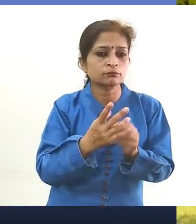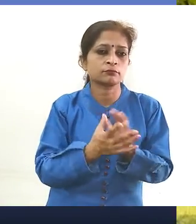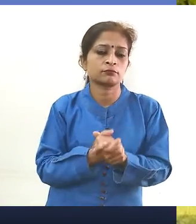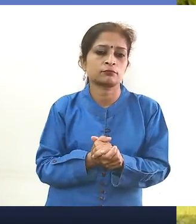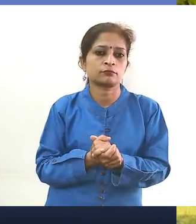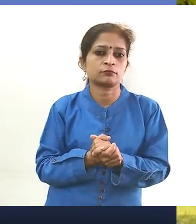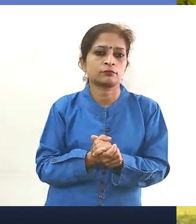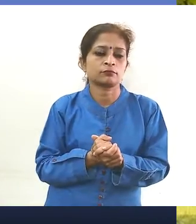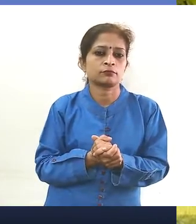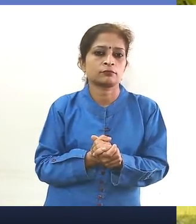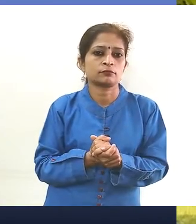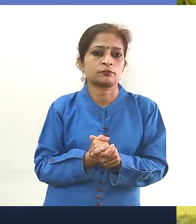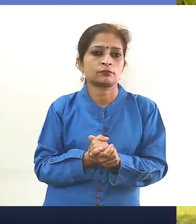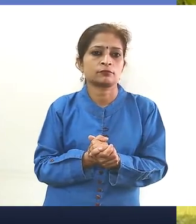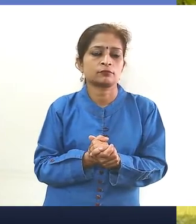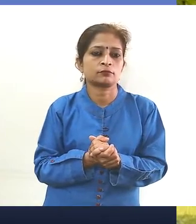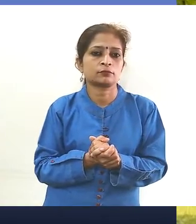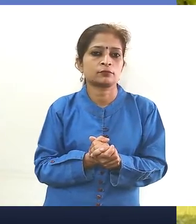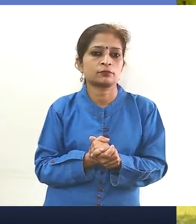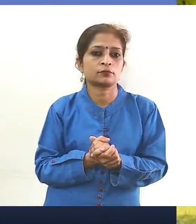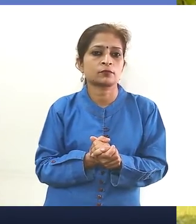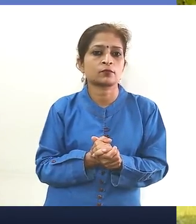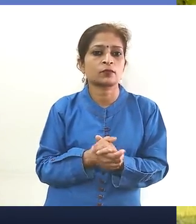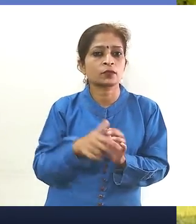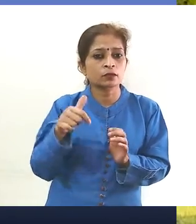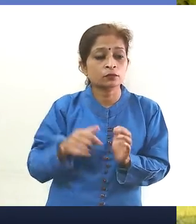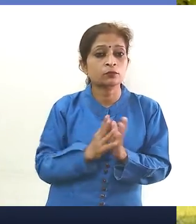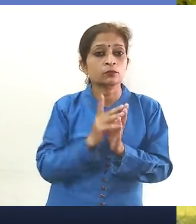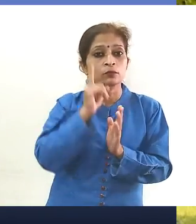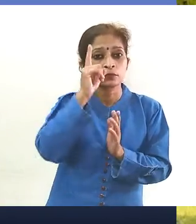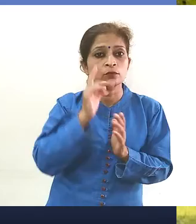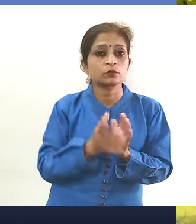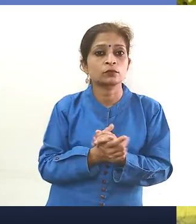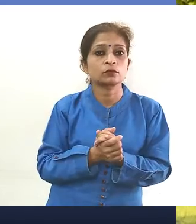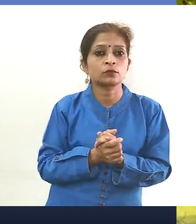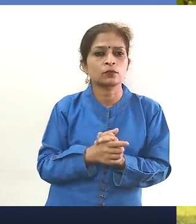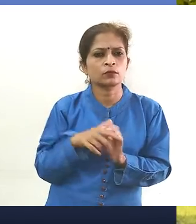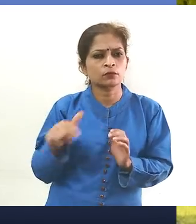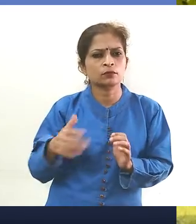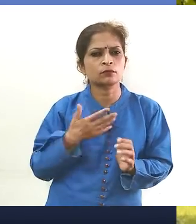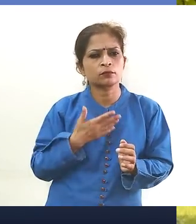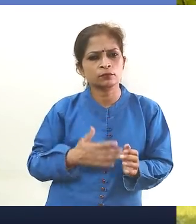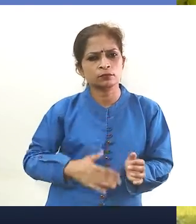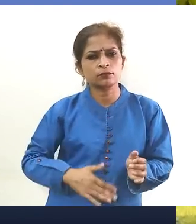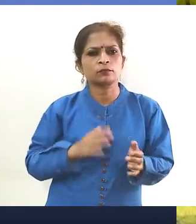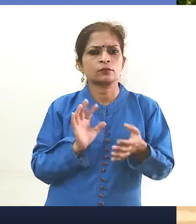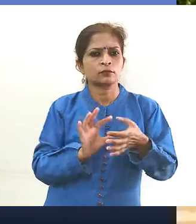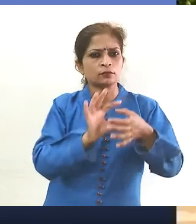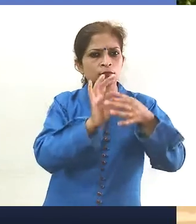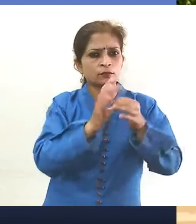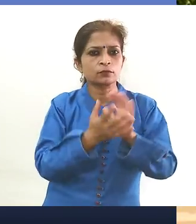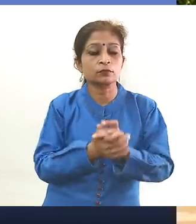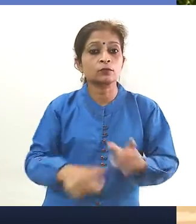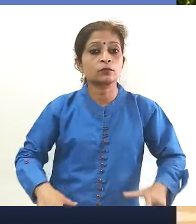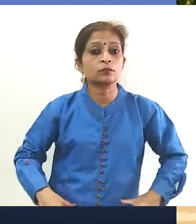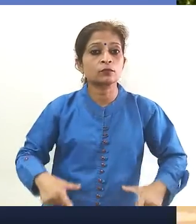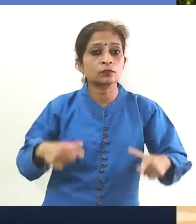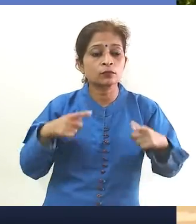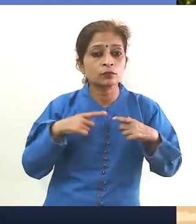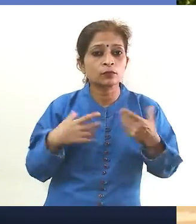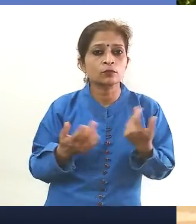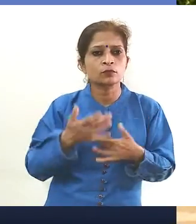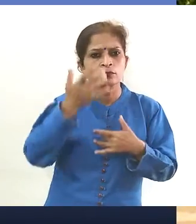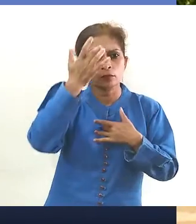ज्ञातुम द्रष्टुम च तत्व न प्रविष्टुम च परम तपः। उस भगवान के साथ हम एकात्म होकर के जिए तो फिर जीवन में कोई